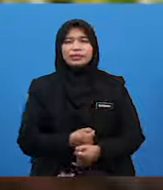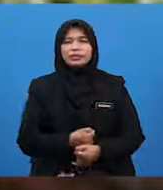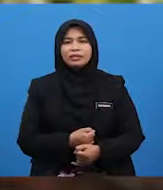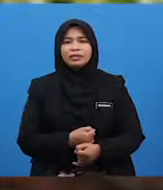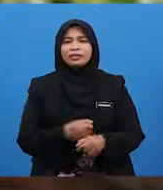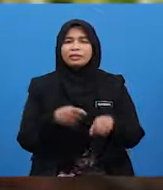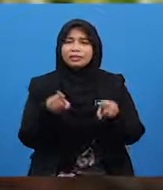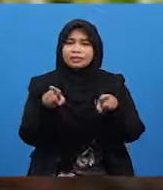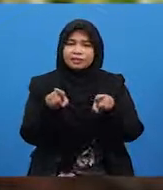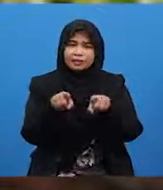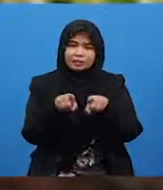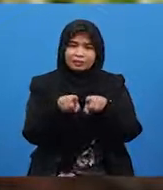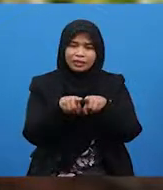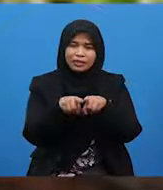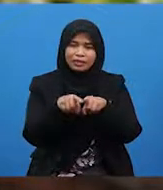dijaga,